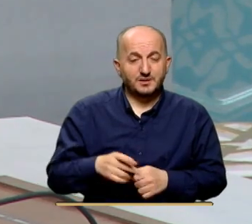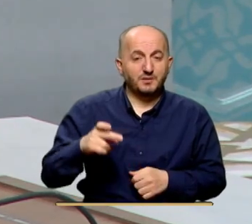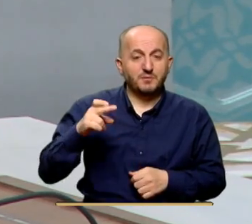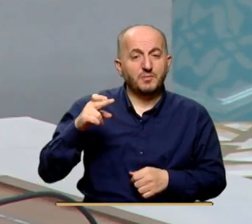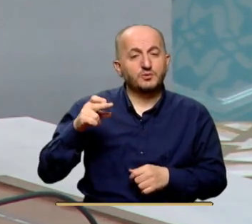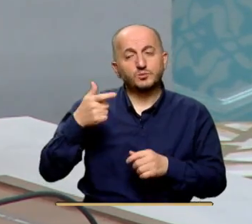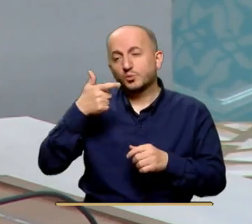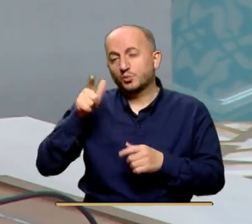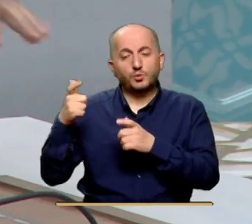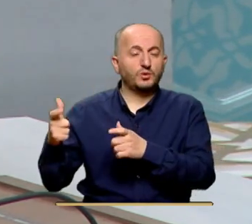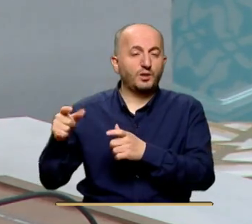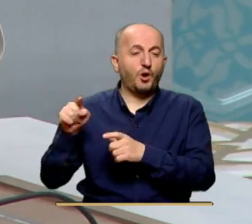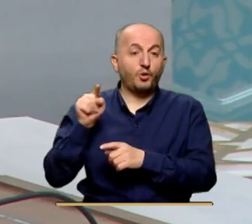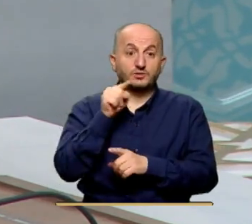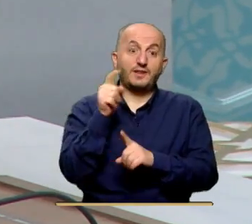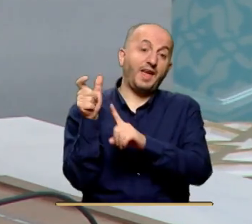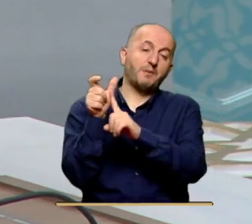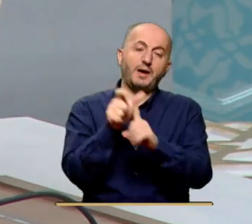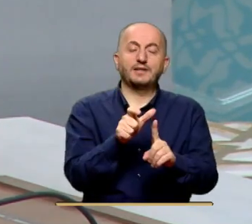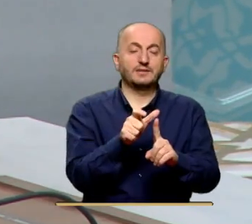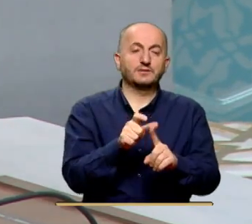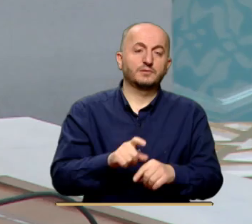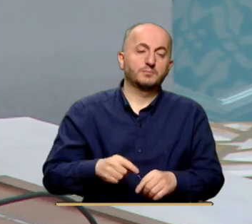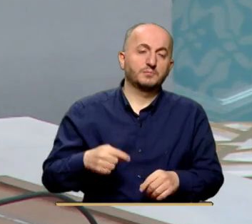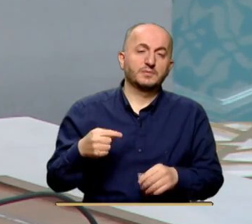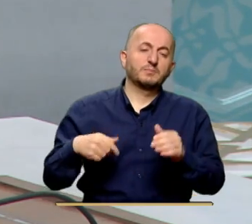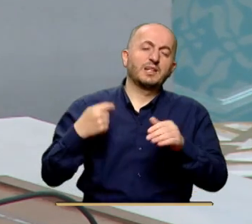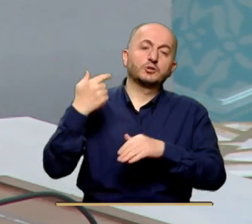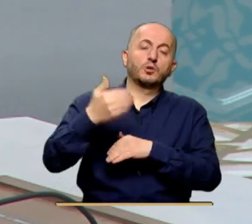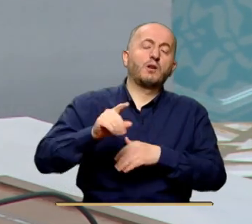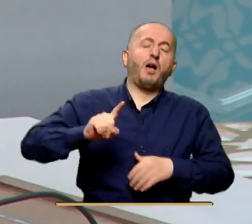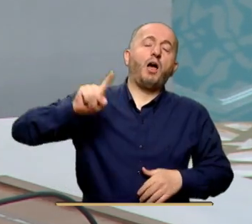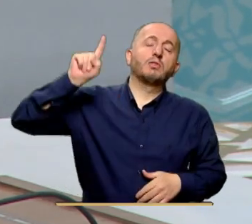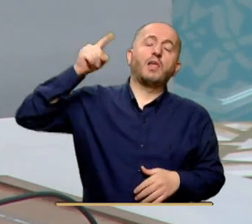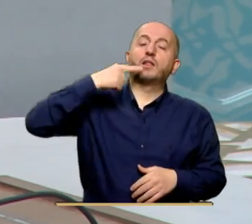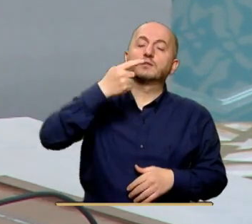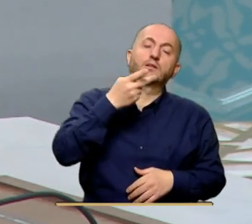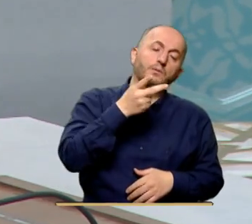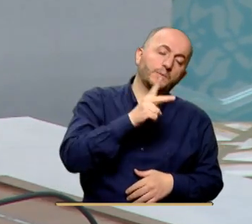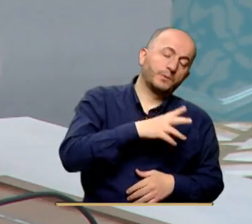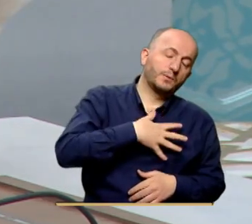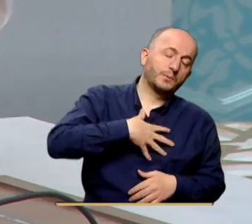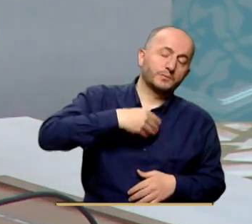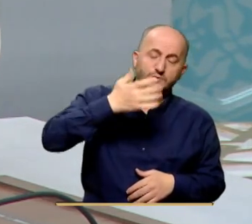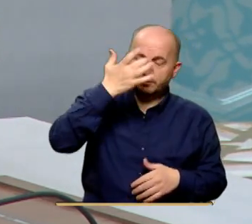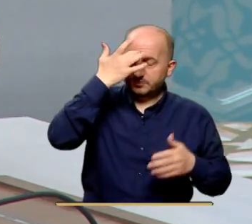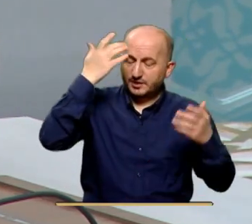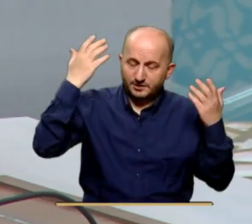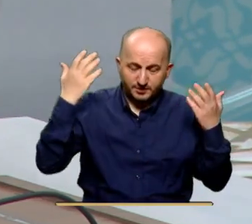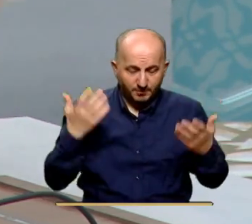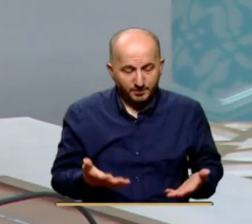köyünde. O sana emanettir, biraz sonra Allah diyerek gidiyor. Rabbim şehadetini makbul